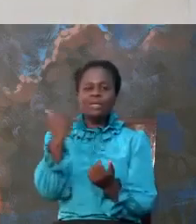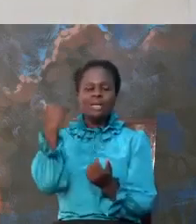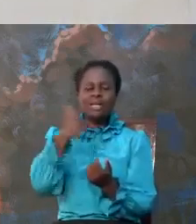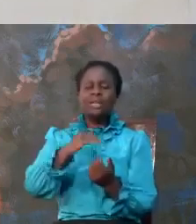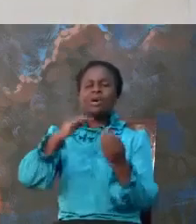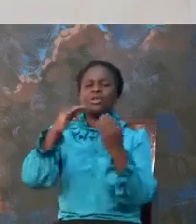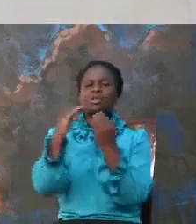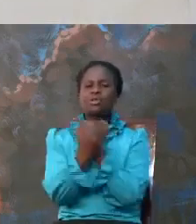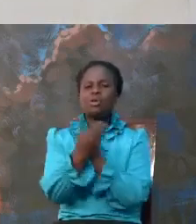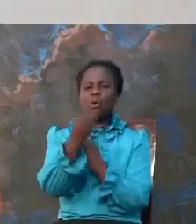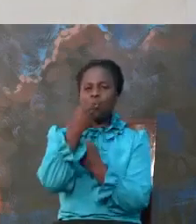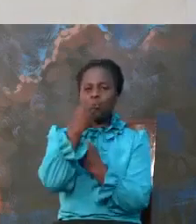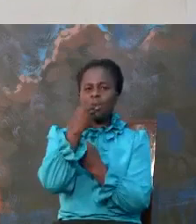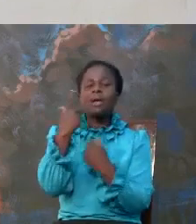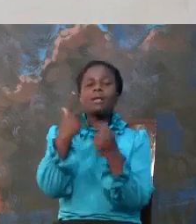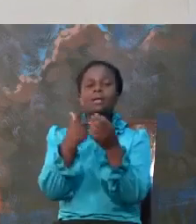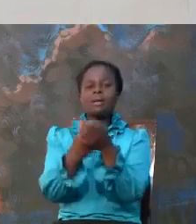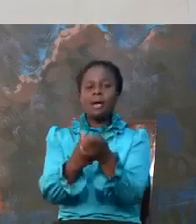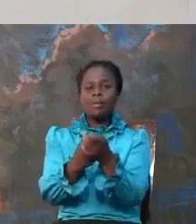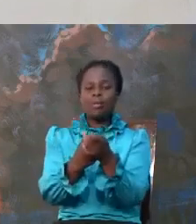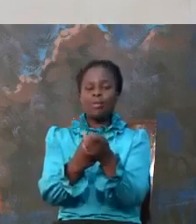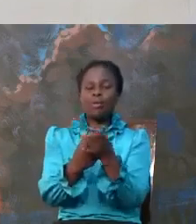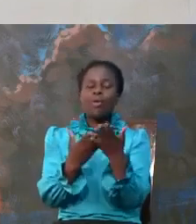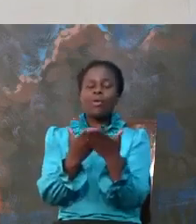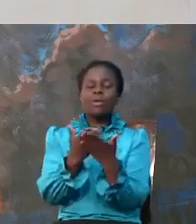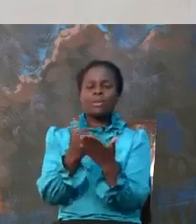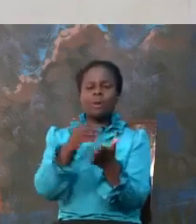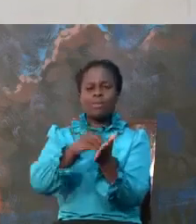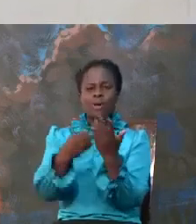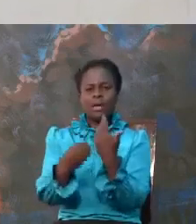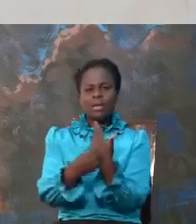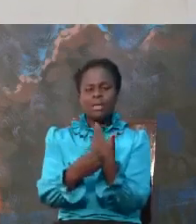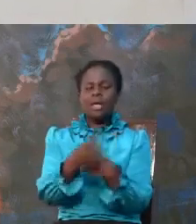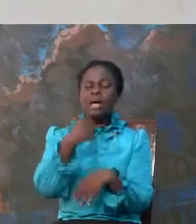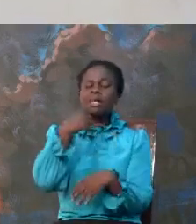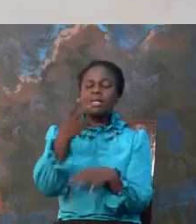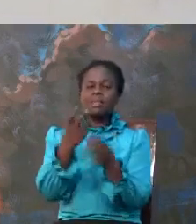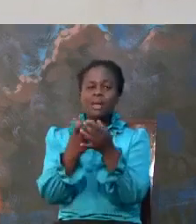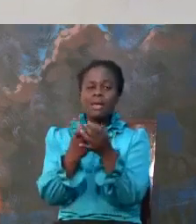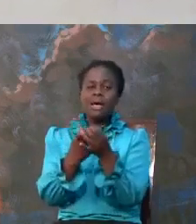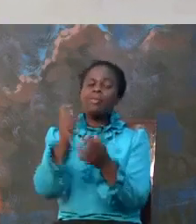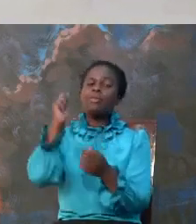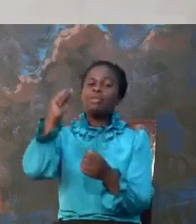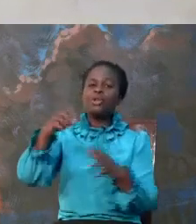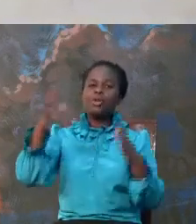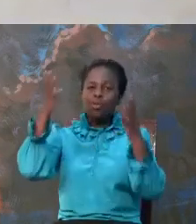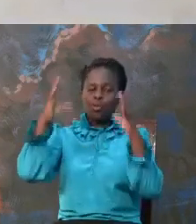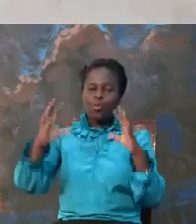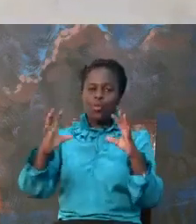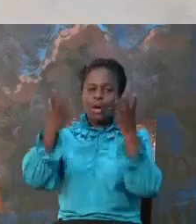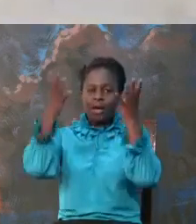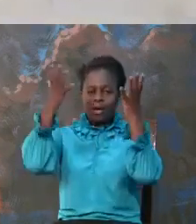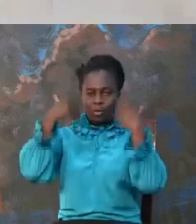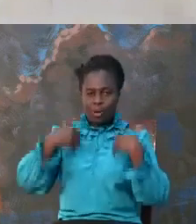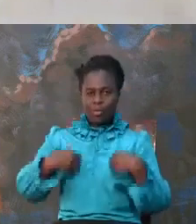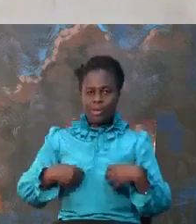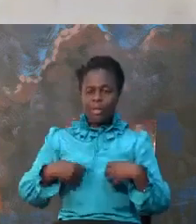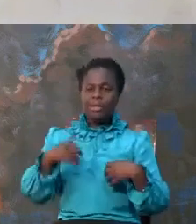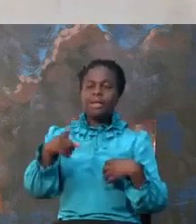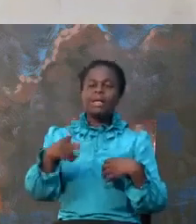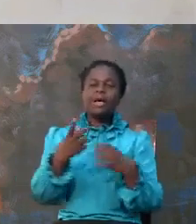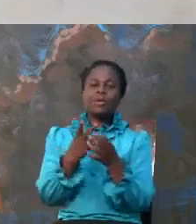wasile ni damu. Kwa sababu ipi? Anasema damu ndio uhai wa mwili. Na hiyo